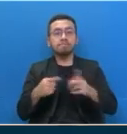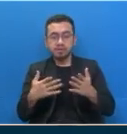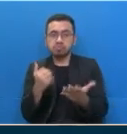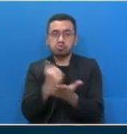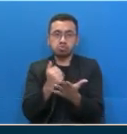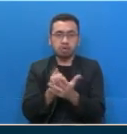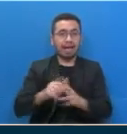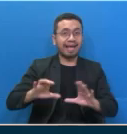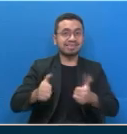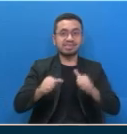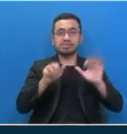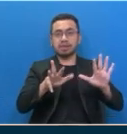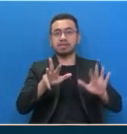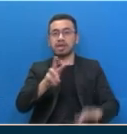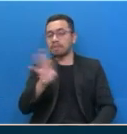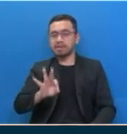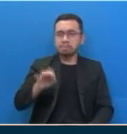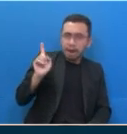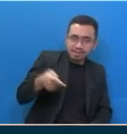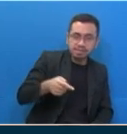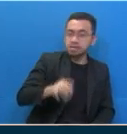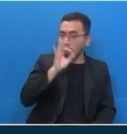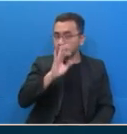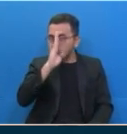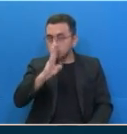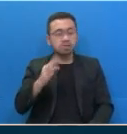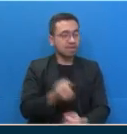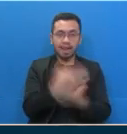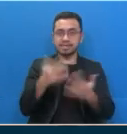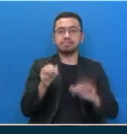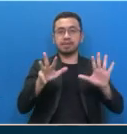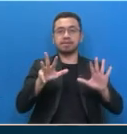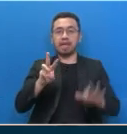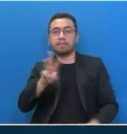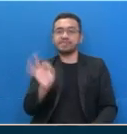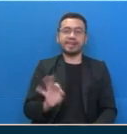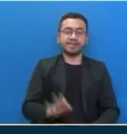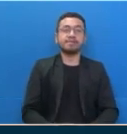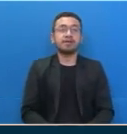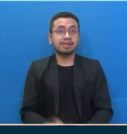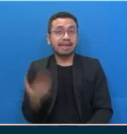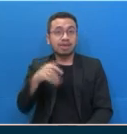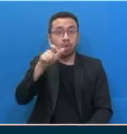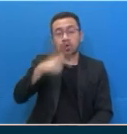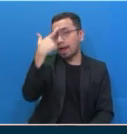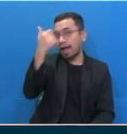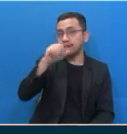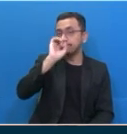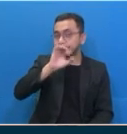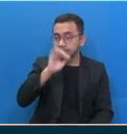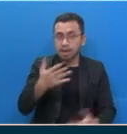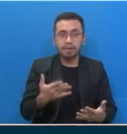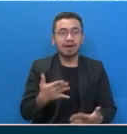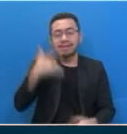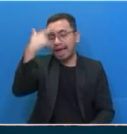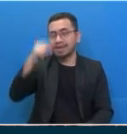tertutup, Yasir. Tapi kalau berdasarkan pernyataan dari sejumlah penasihat hukum terdakwa, tadi mengungkapkan ada fakta keterangan dari ahli DNA